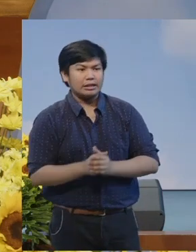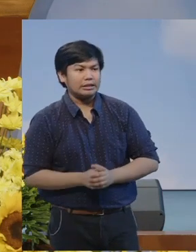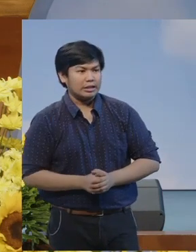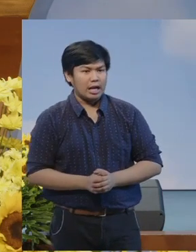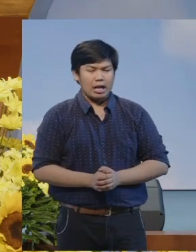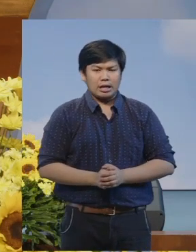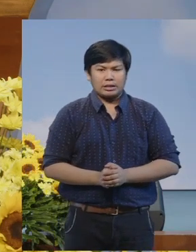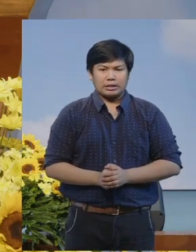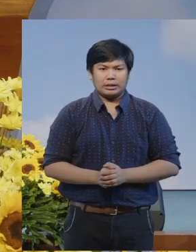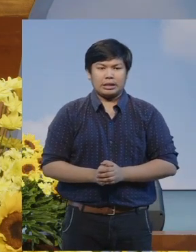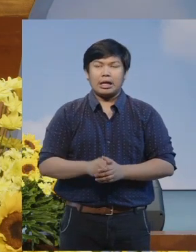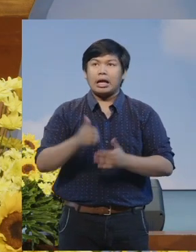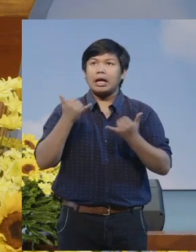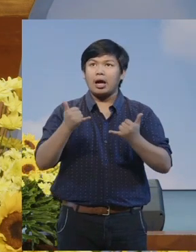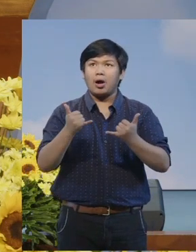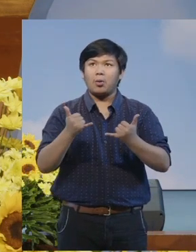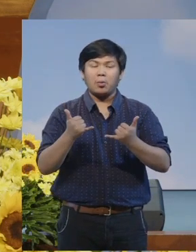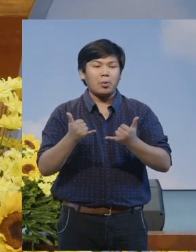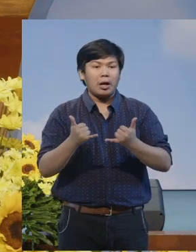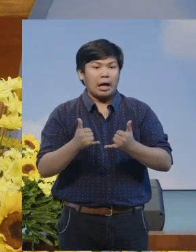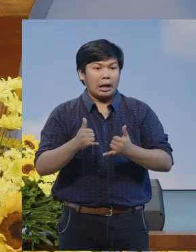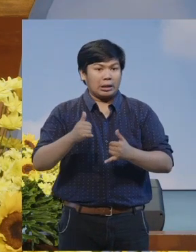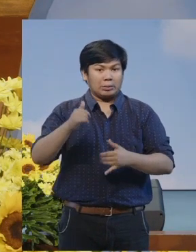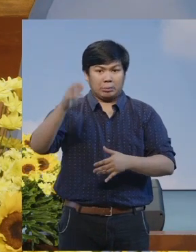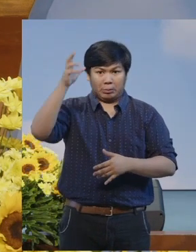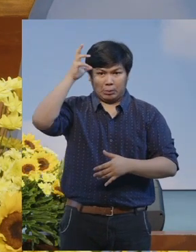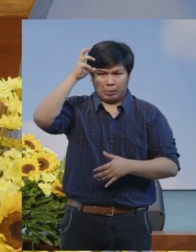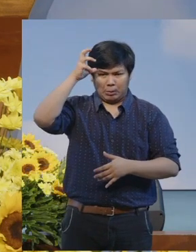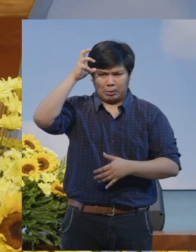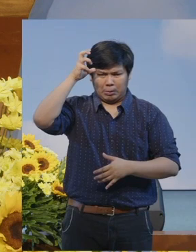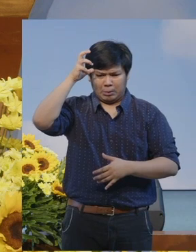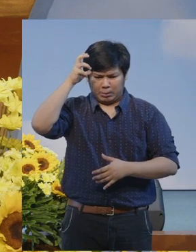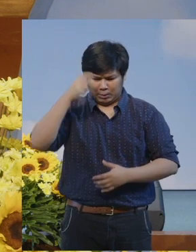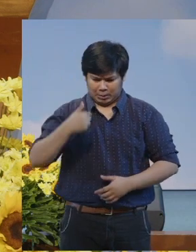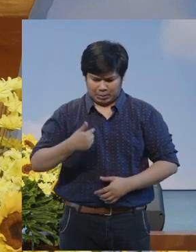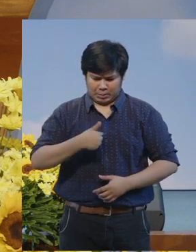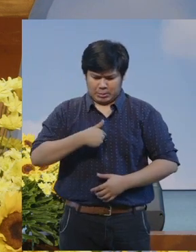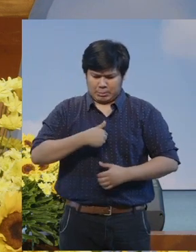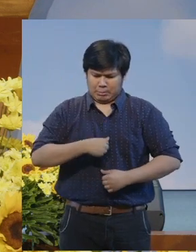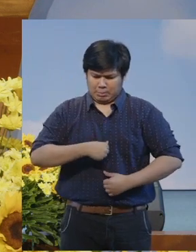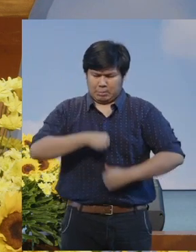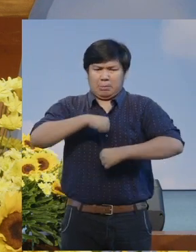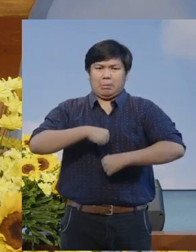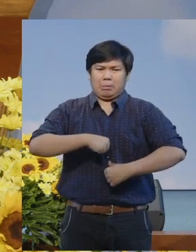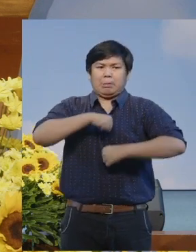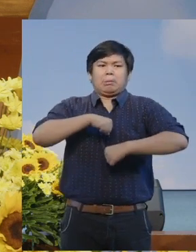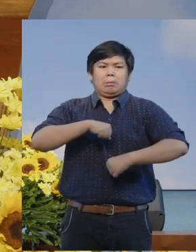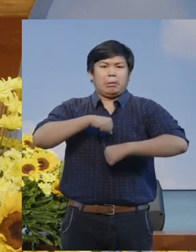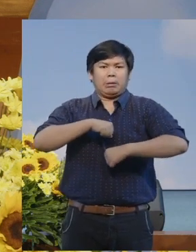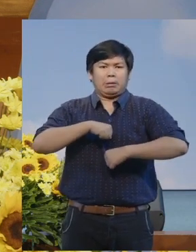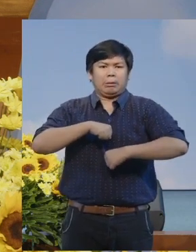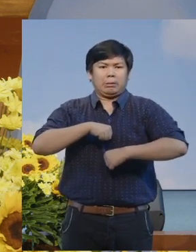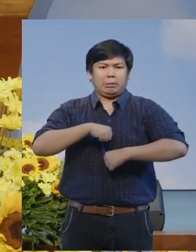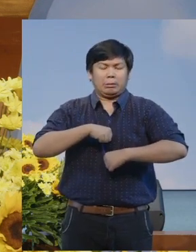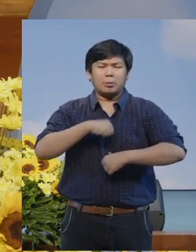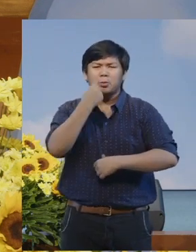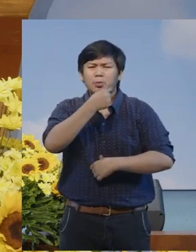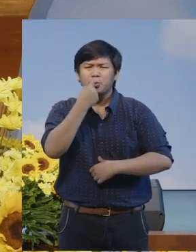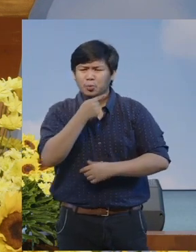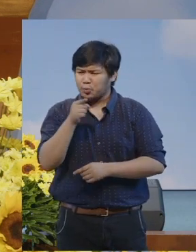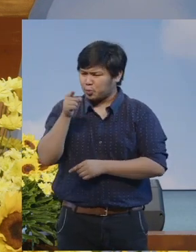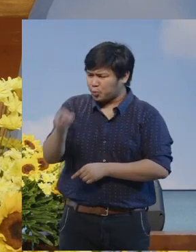your trade, you were filled with violence in your midst, and you sinned." Sino kaya ang tinutukoy na